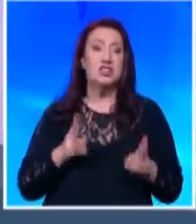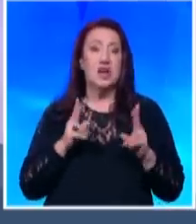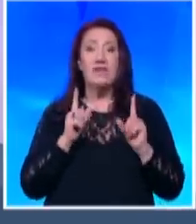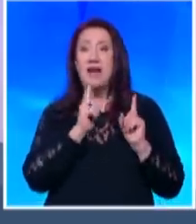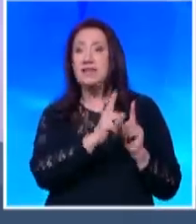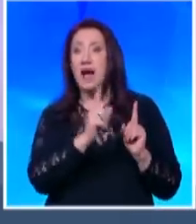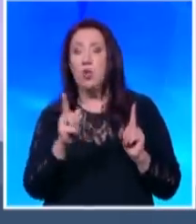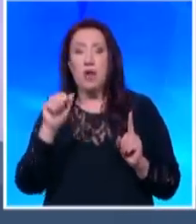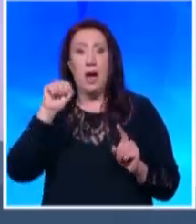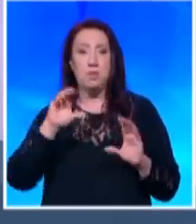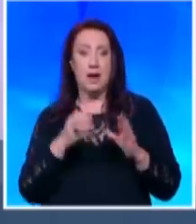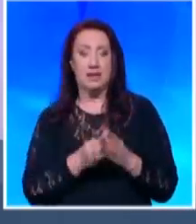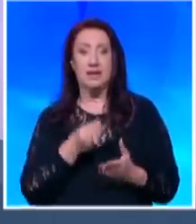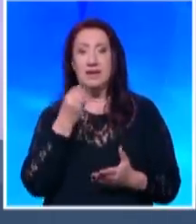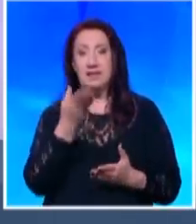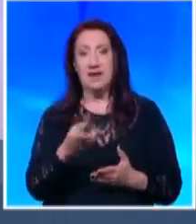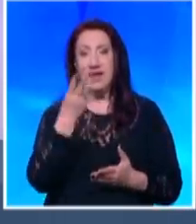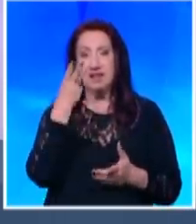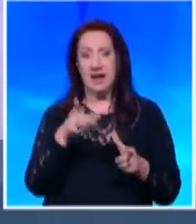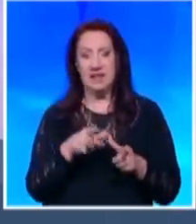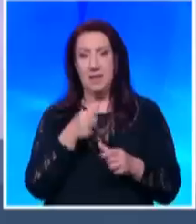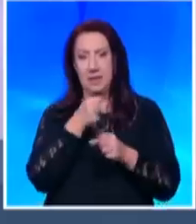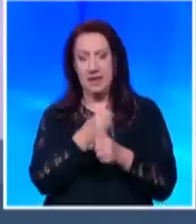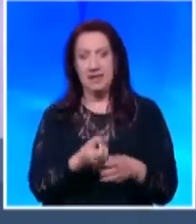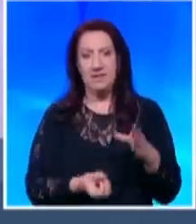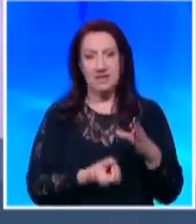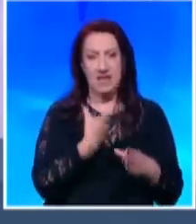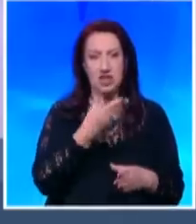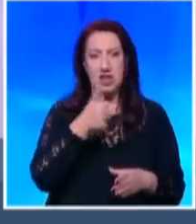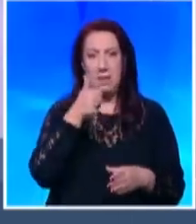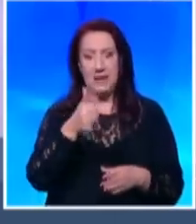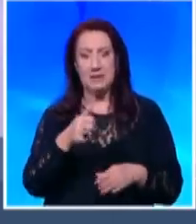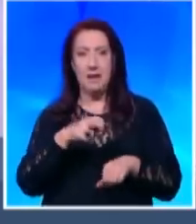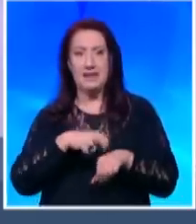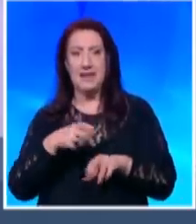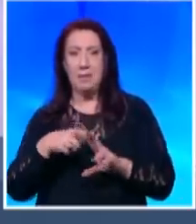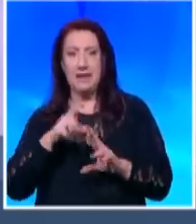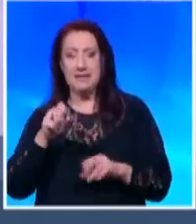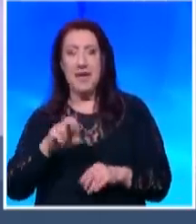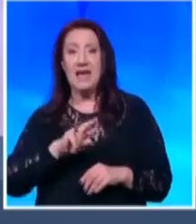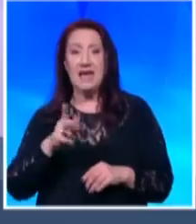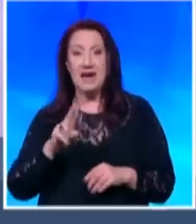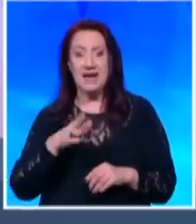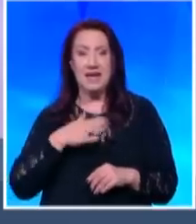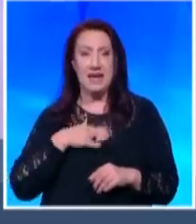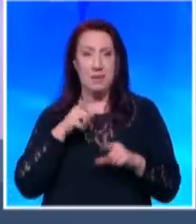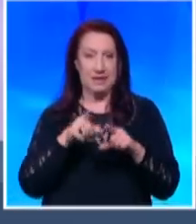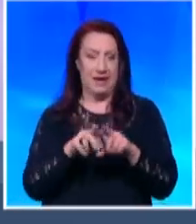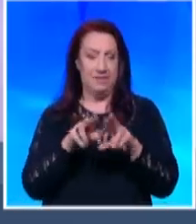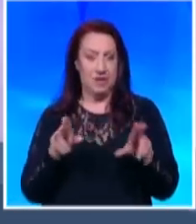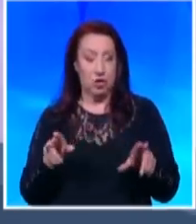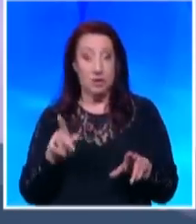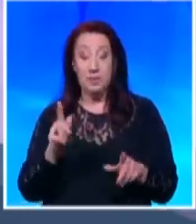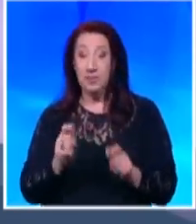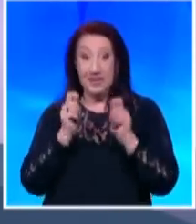мандат. Възраждане, ДПС, БСП или Има такъв народ. Щом папката бъде връчена, избраната партия ще има също седмица,